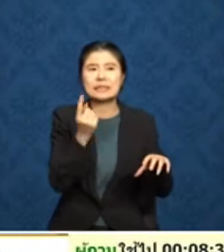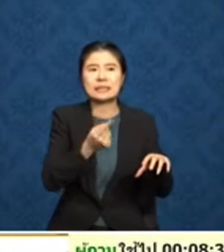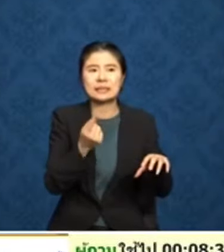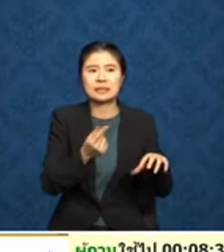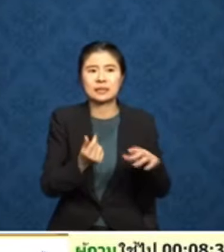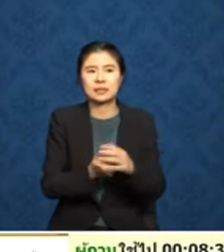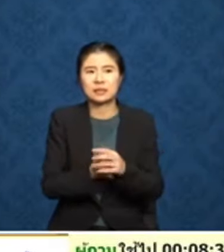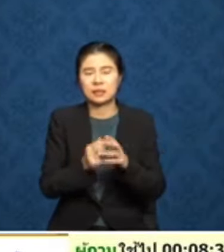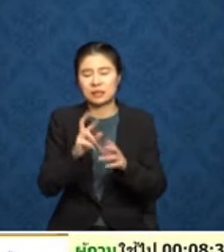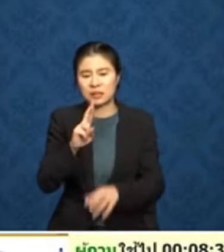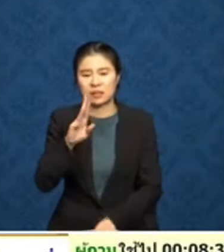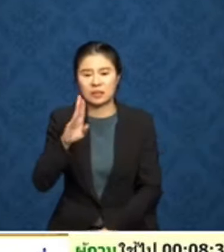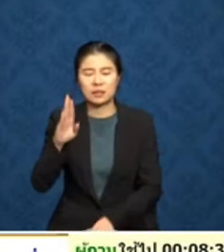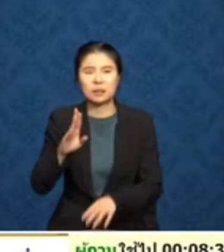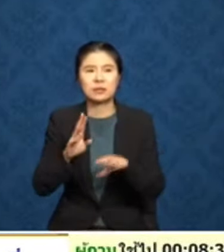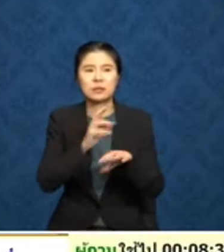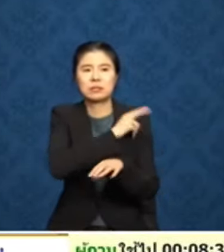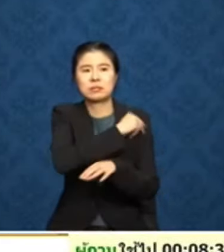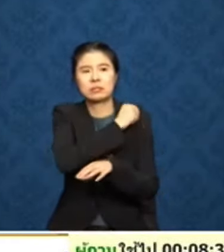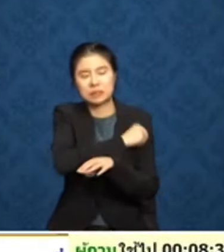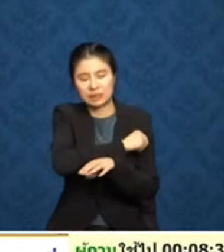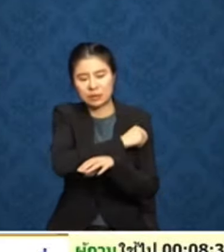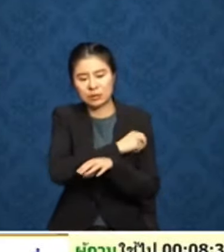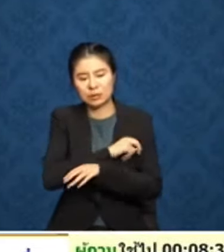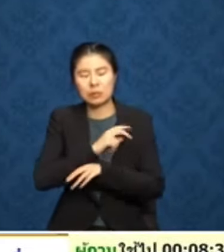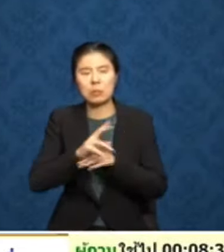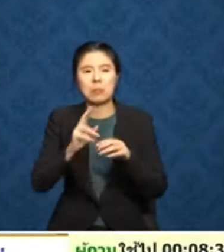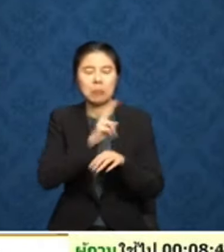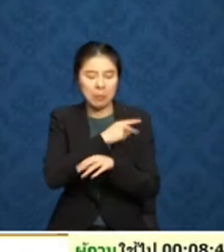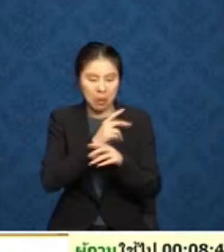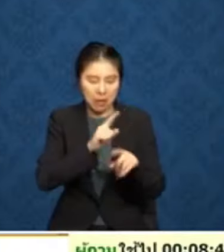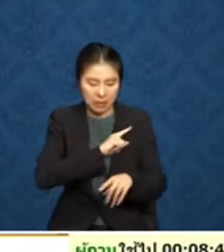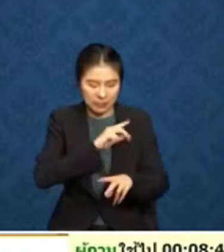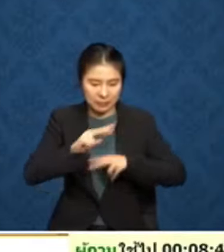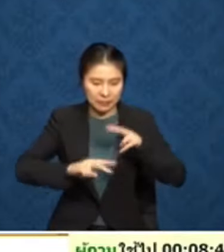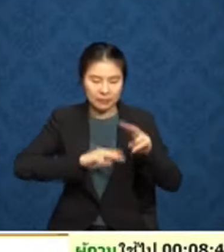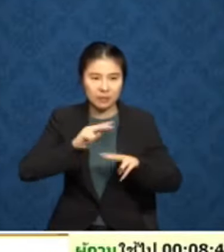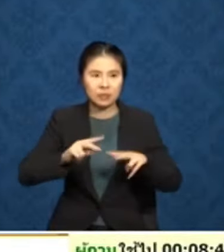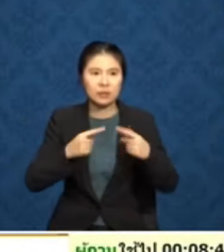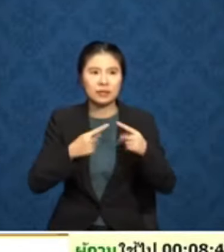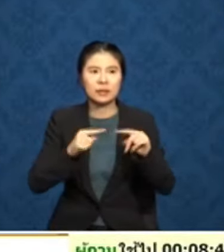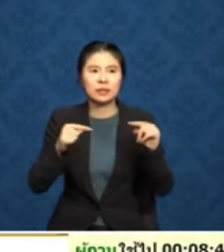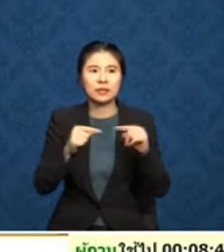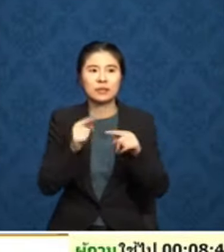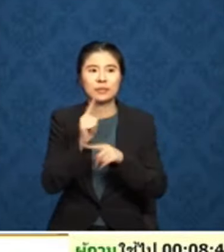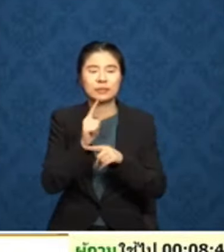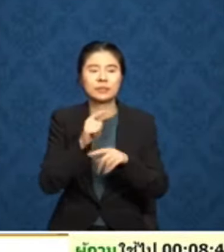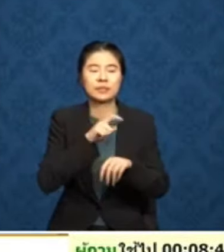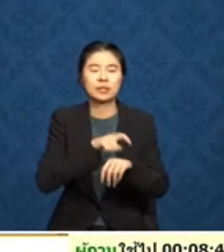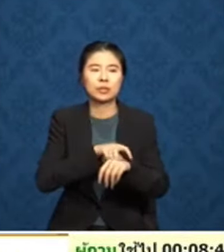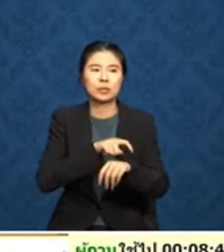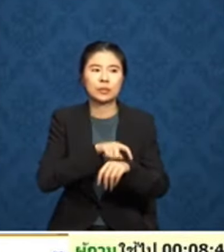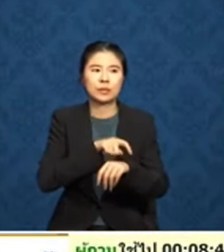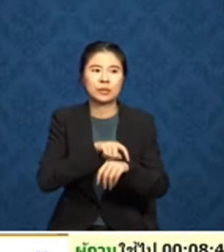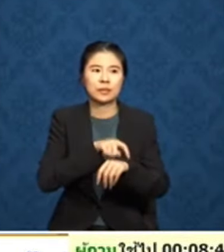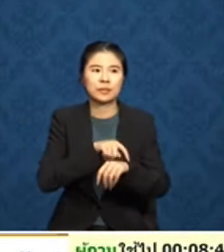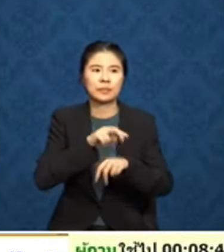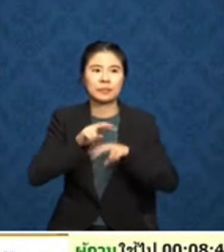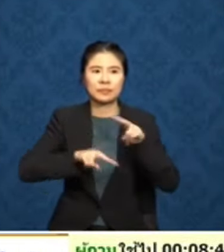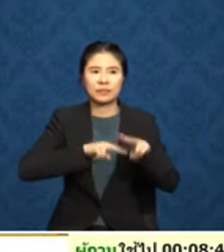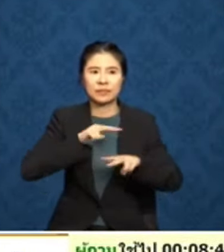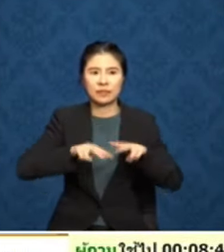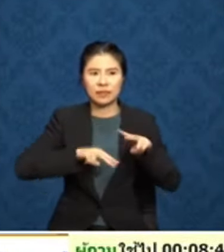ารณสุขให้แพทย์ดูแลได้แล้วสบายใจกันไปแล้วว่าปัญหาได้คลี่คลายแต่ระยะเวลาในการดูแลรักษา